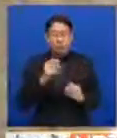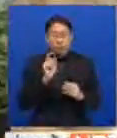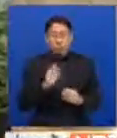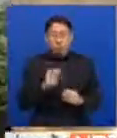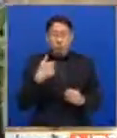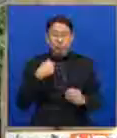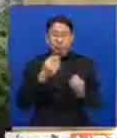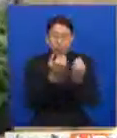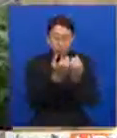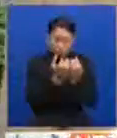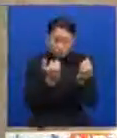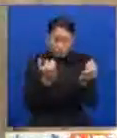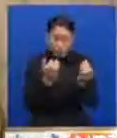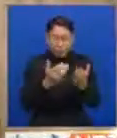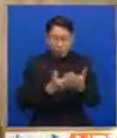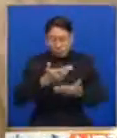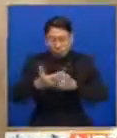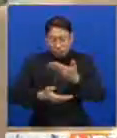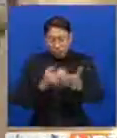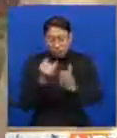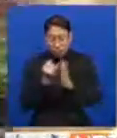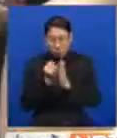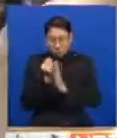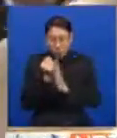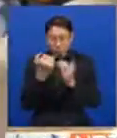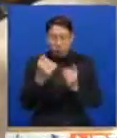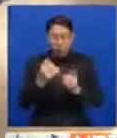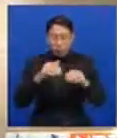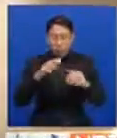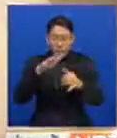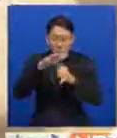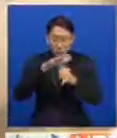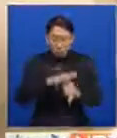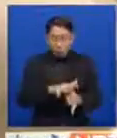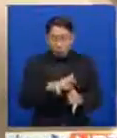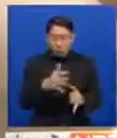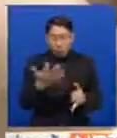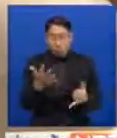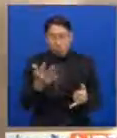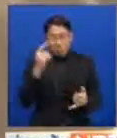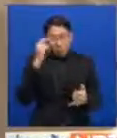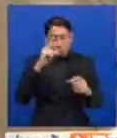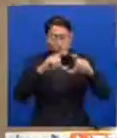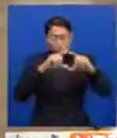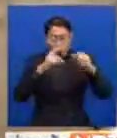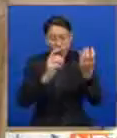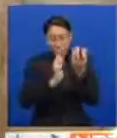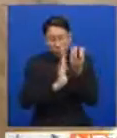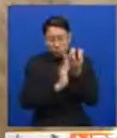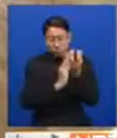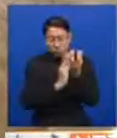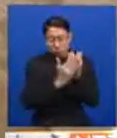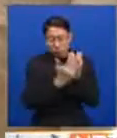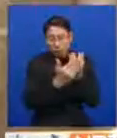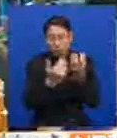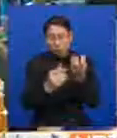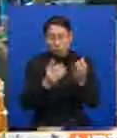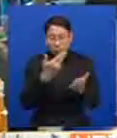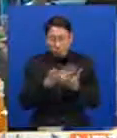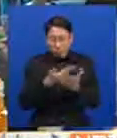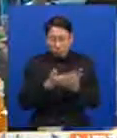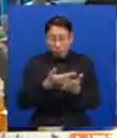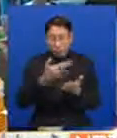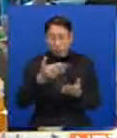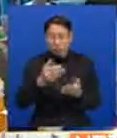หลักจริยธรรมในการจำหน่ายให้ถูกต้องเป็นธรรมแก่ผู้บริโภคโดยติดฉลากระบุรายละเอียดสินค้าราคาแล้วก็